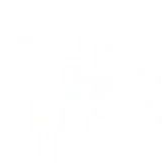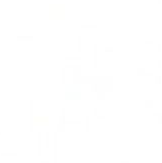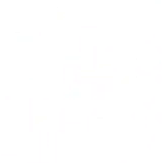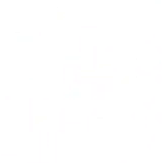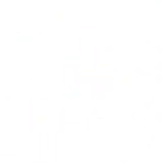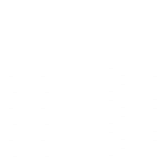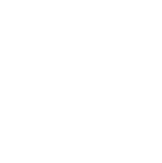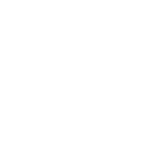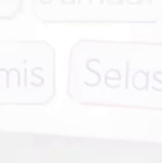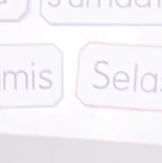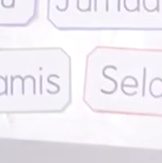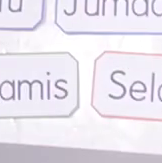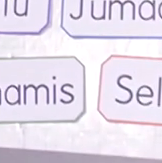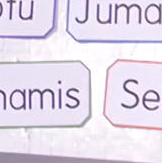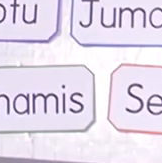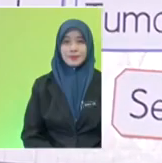KPM.